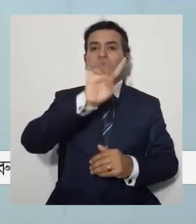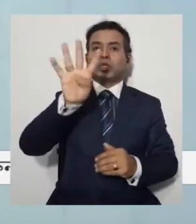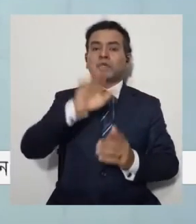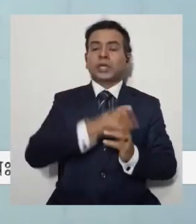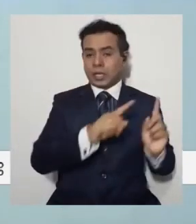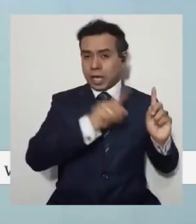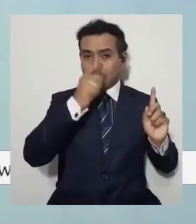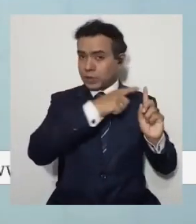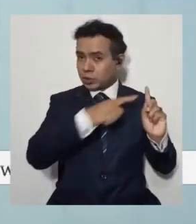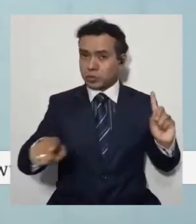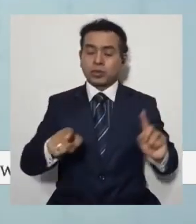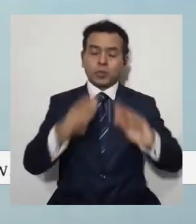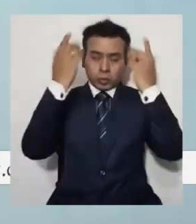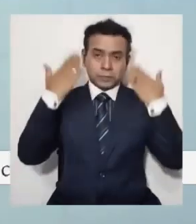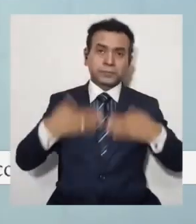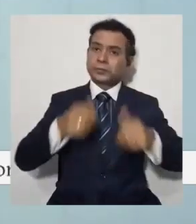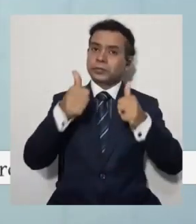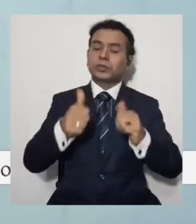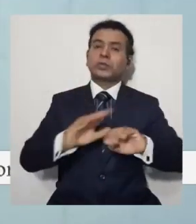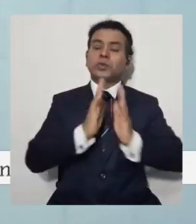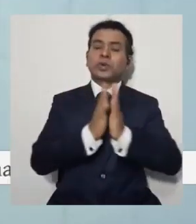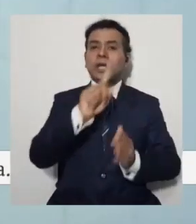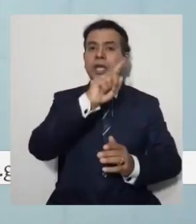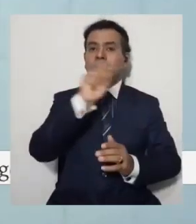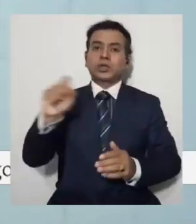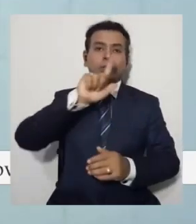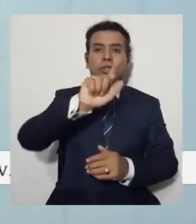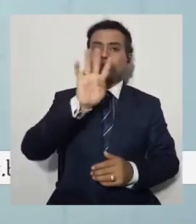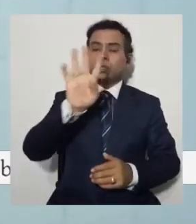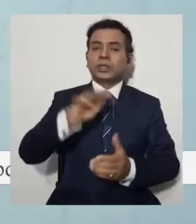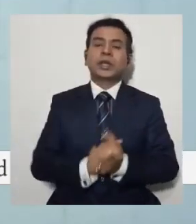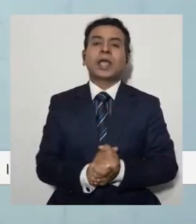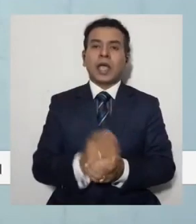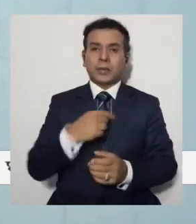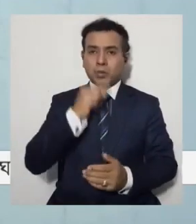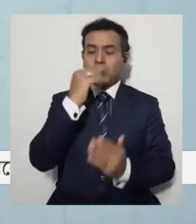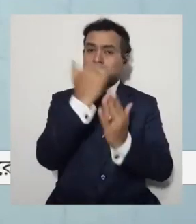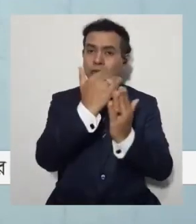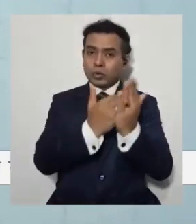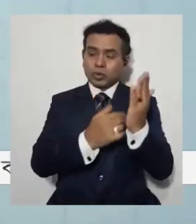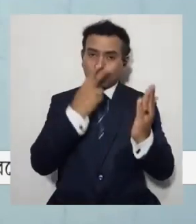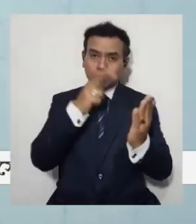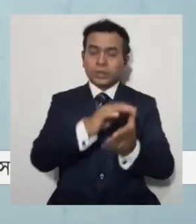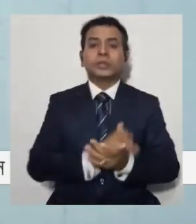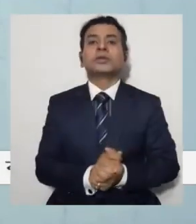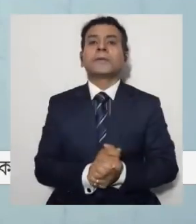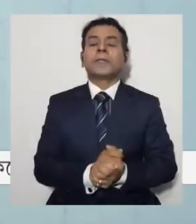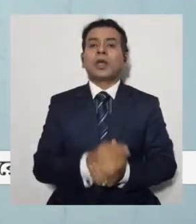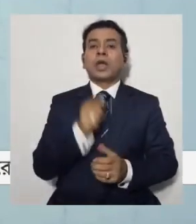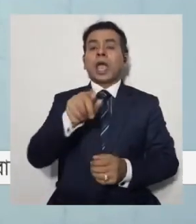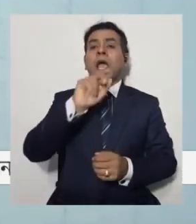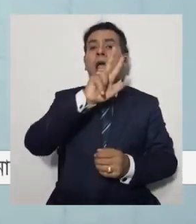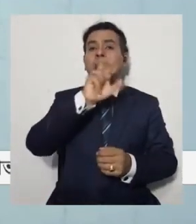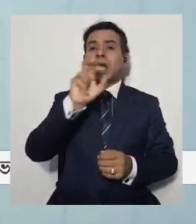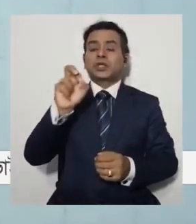উল্লেখ করতে চাই, আমাদের এই শনাক্তকৃত ব্যক্তিদের মধ্যে প্রায় 800 জন তারা সুস্থ আছেন, মানে তাদের